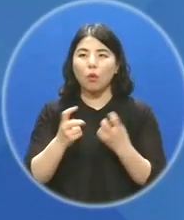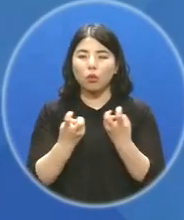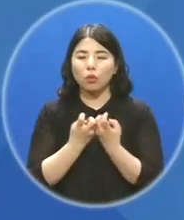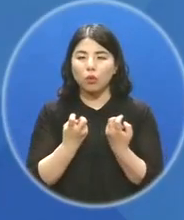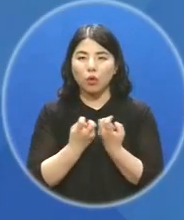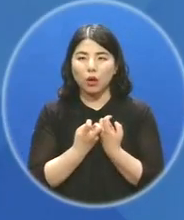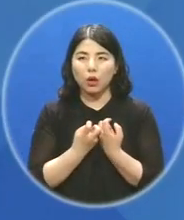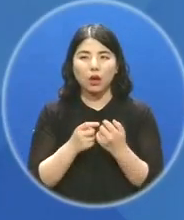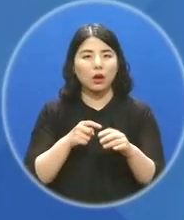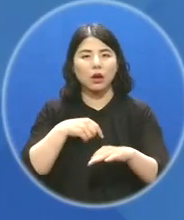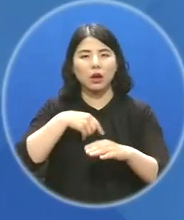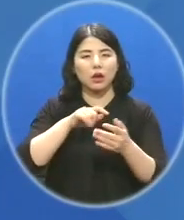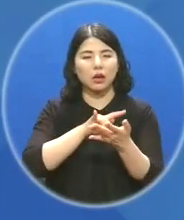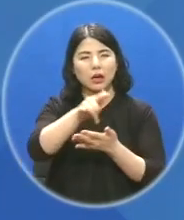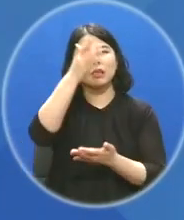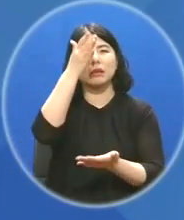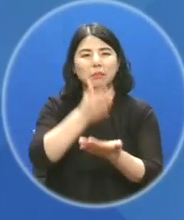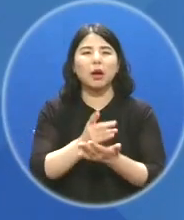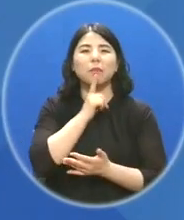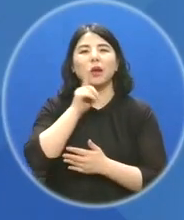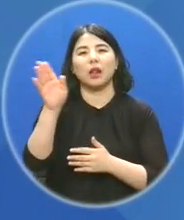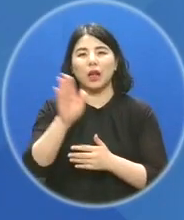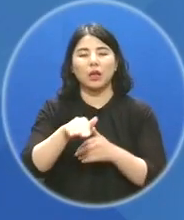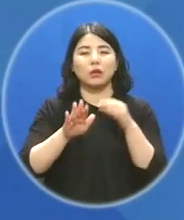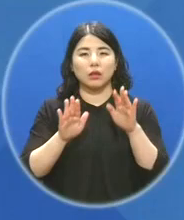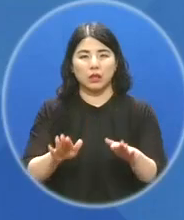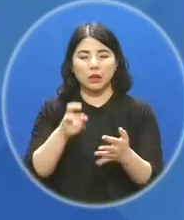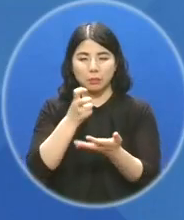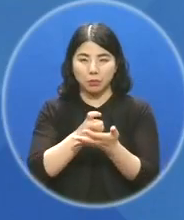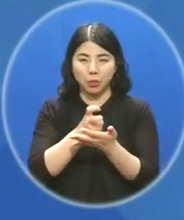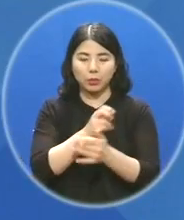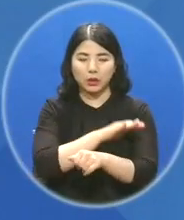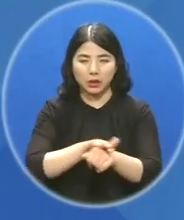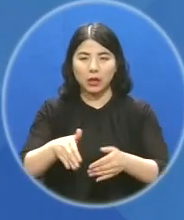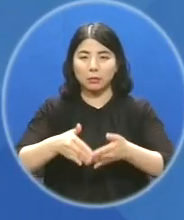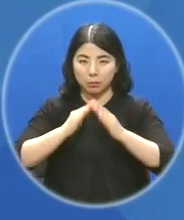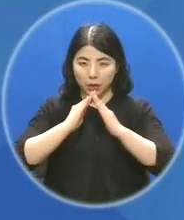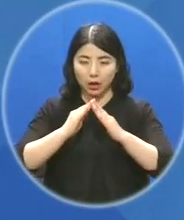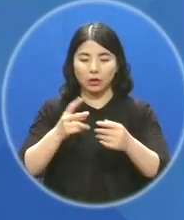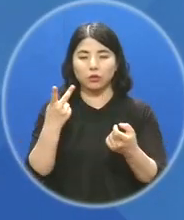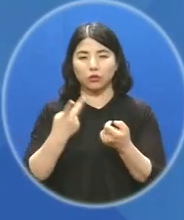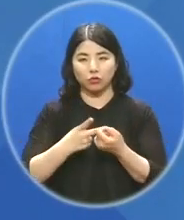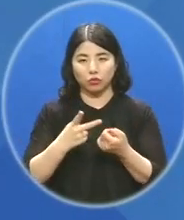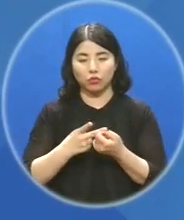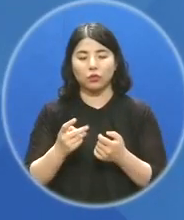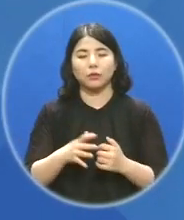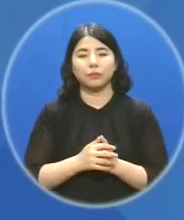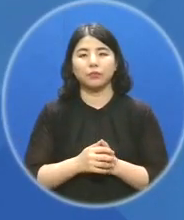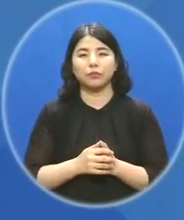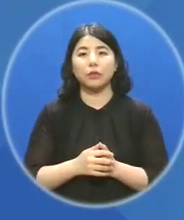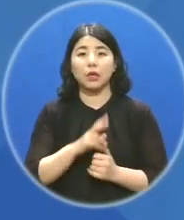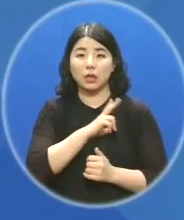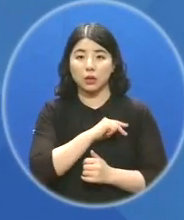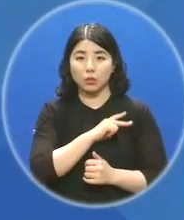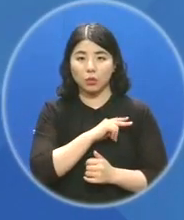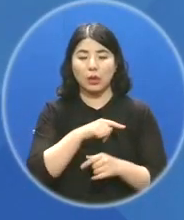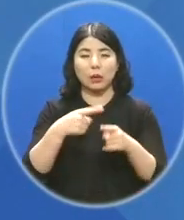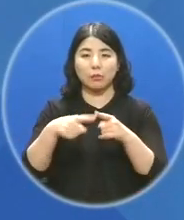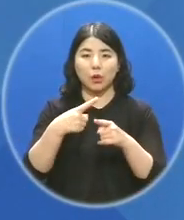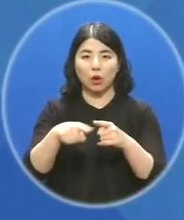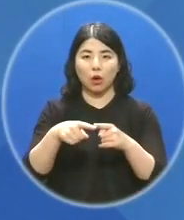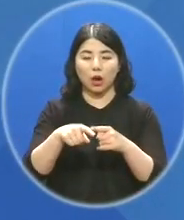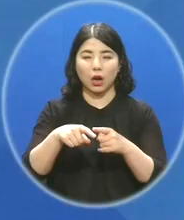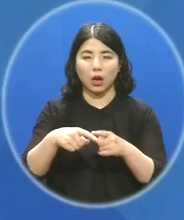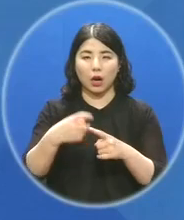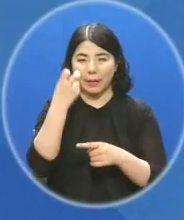제도 가지 말라는 것이 아니라 이제는 좀 제도적으로 정착하자. 두 번째는 의원들의 그 평가